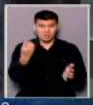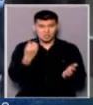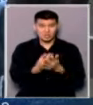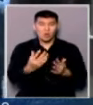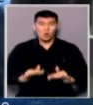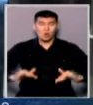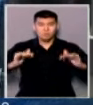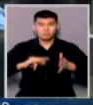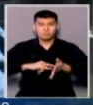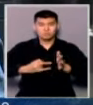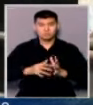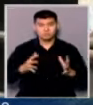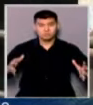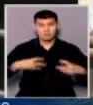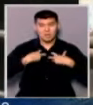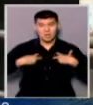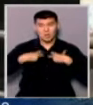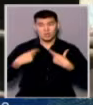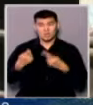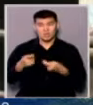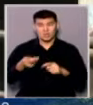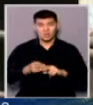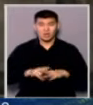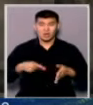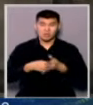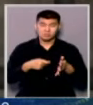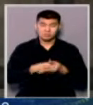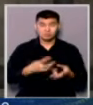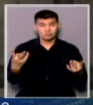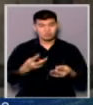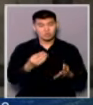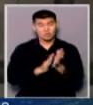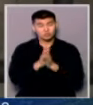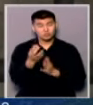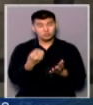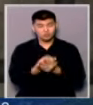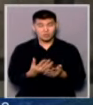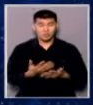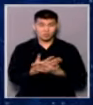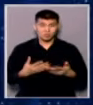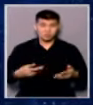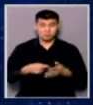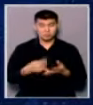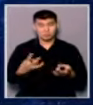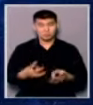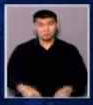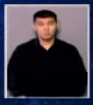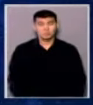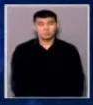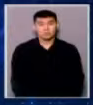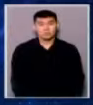құнына көңілі толмайтын жұрт оған кететін еңбек пен азық құнын да ойлау керек дейді саудагерлер.